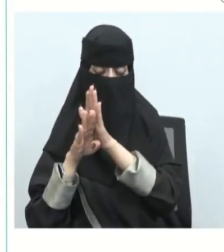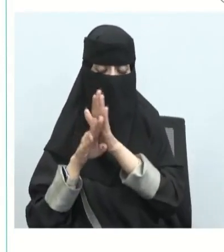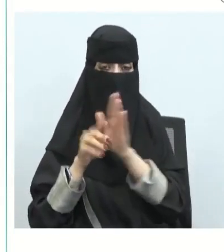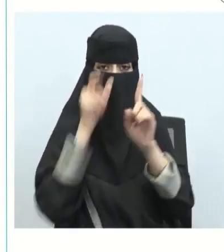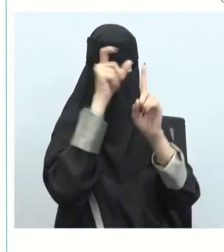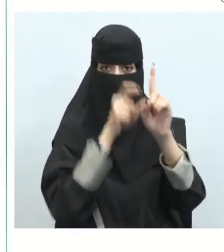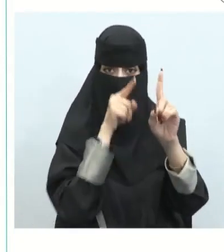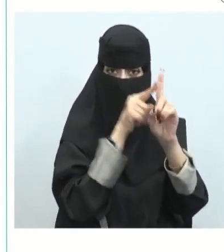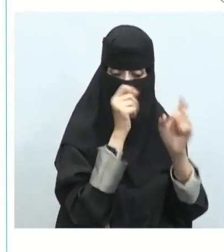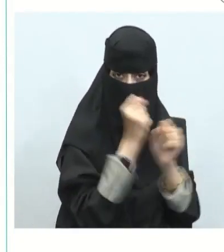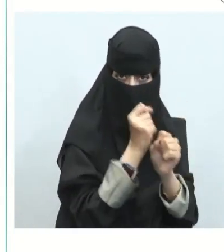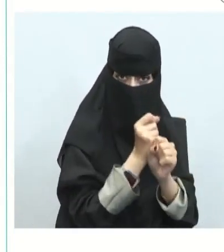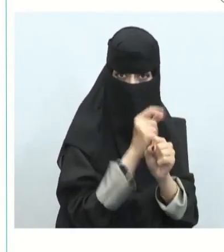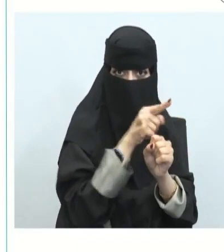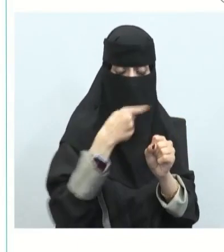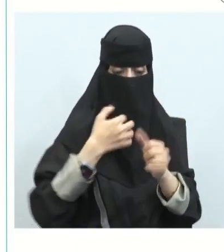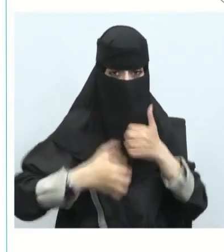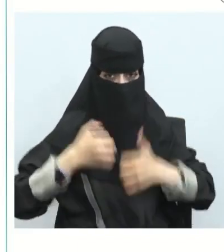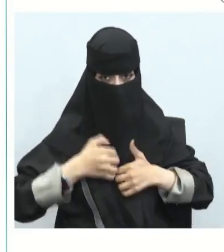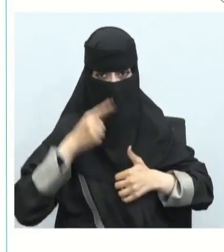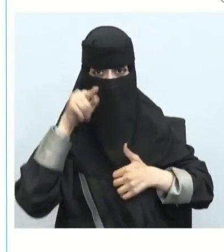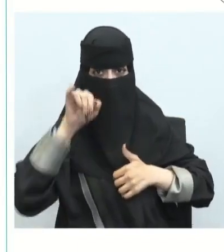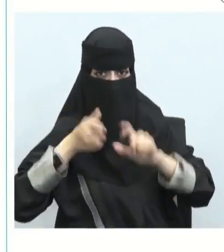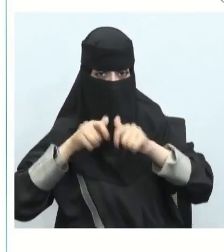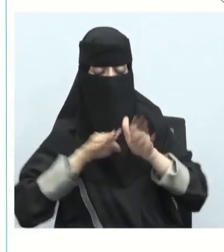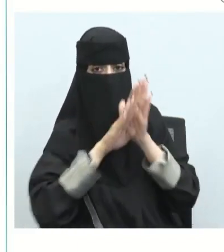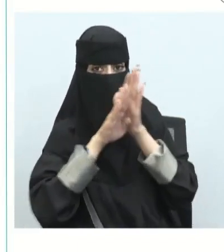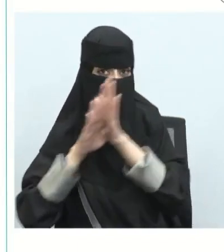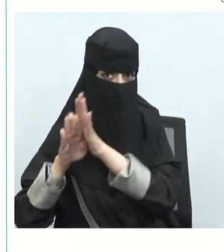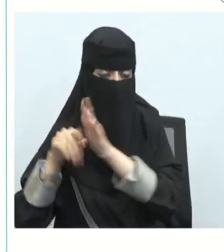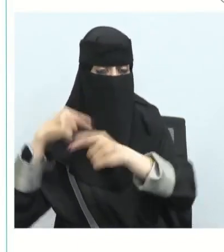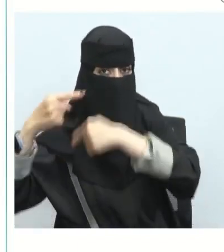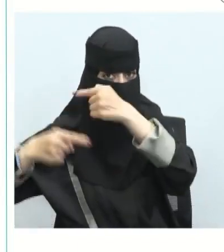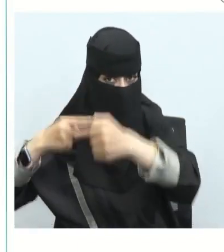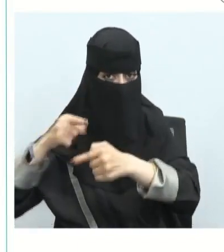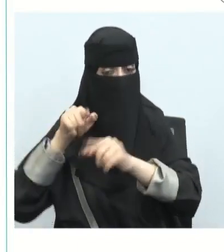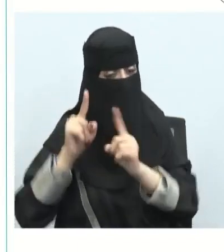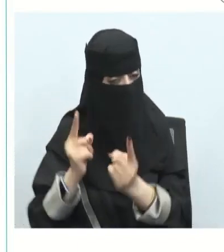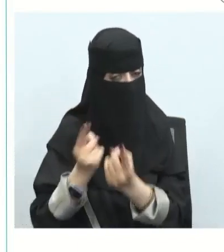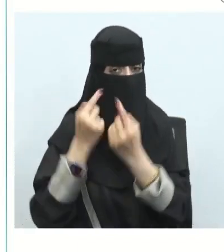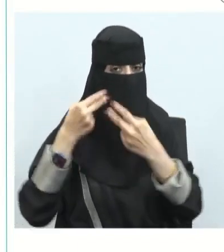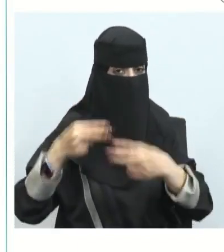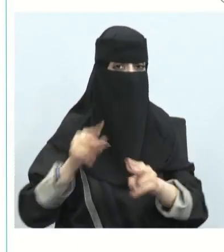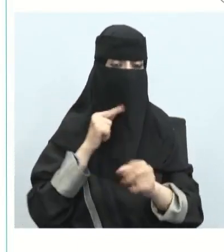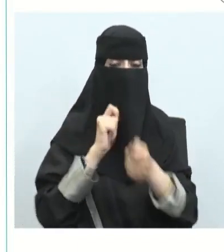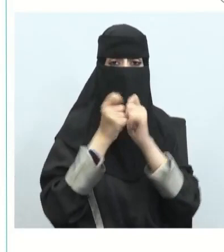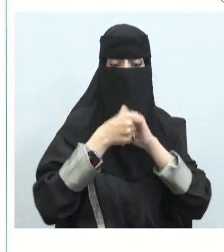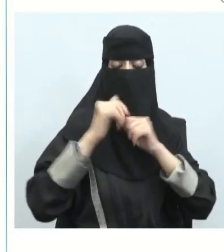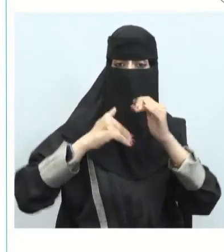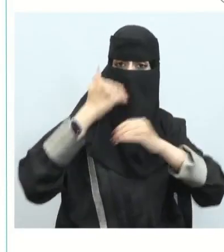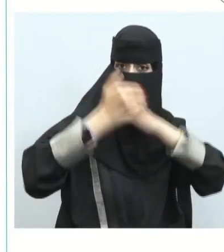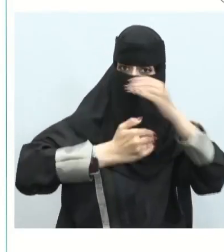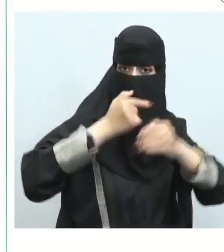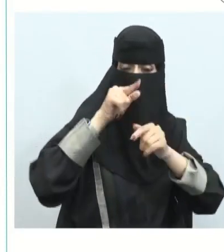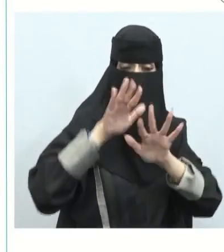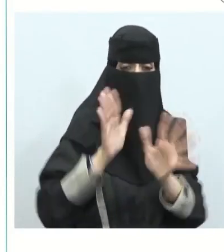الموظف ان المنظمه ستدعمه دائما اذا سيتقبل التغيير لانه يرى ان هذه المنظمه دائما ما تدعم وبالتالي يكون